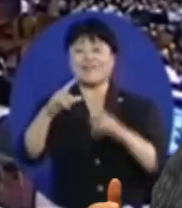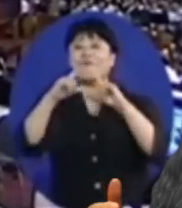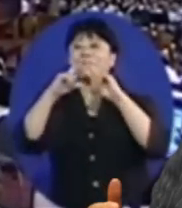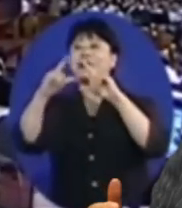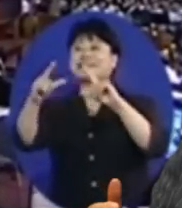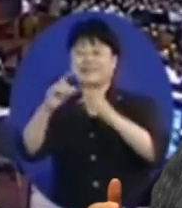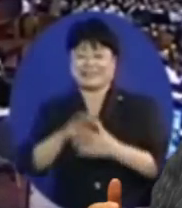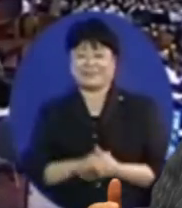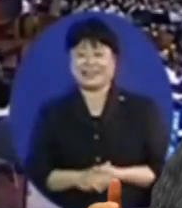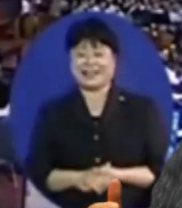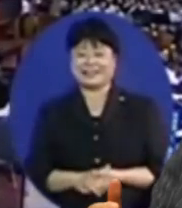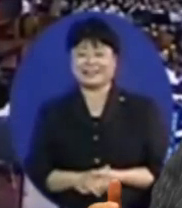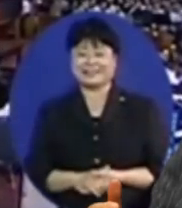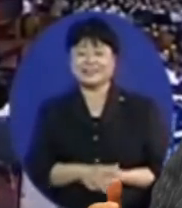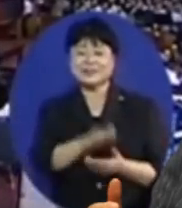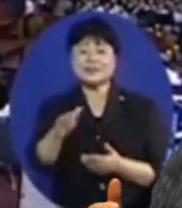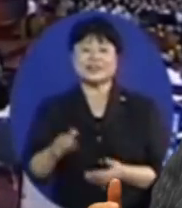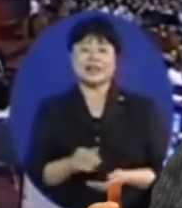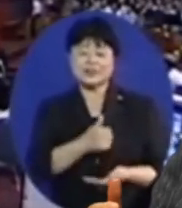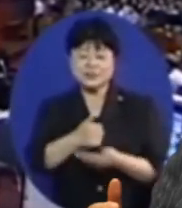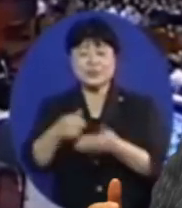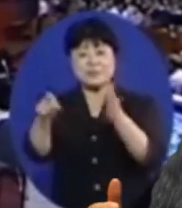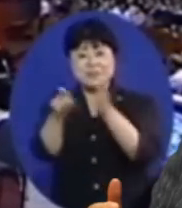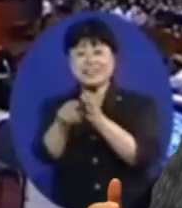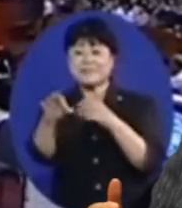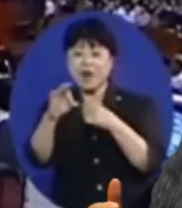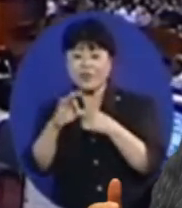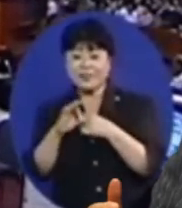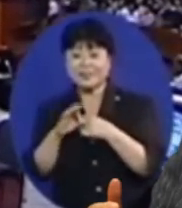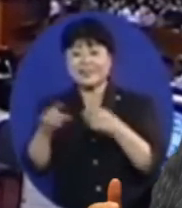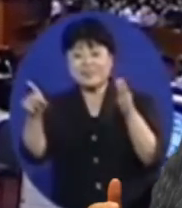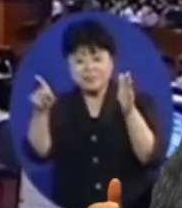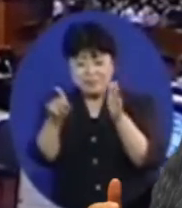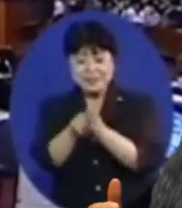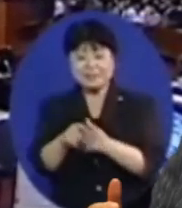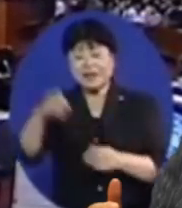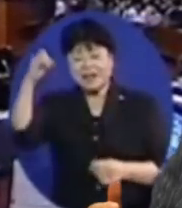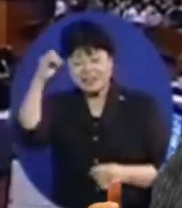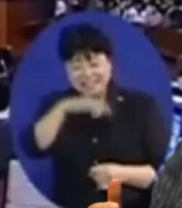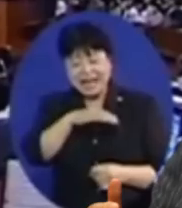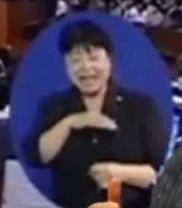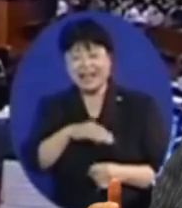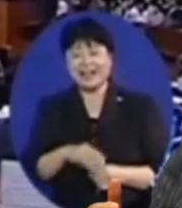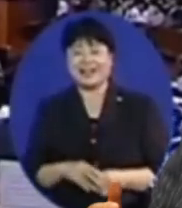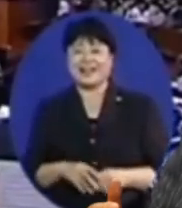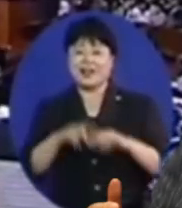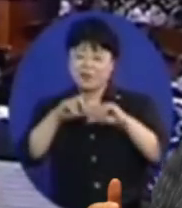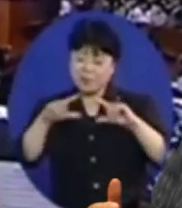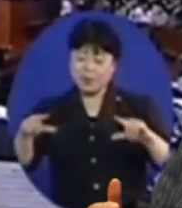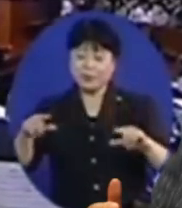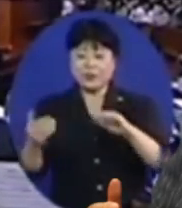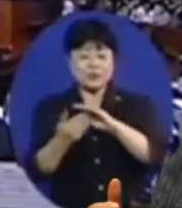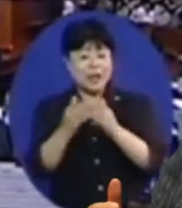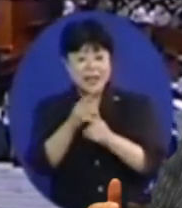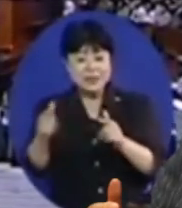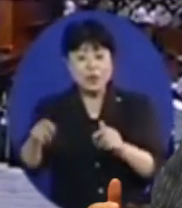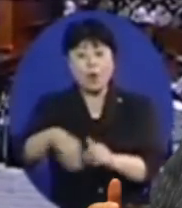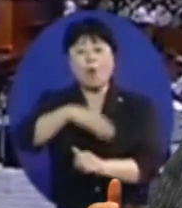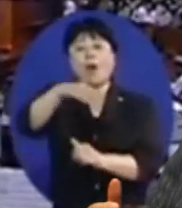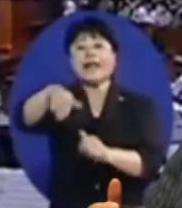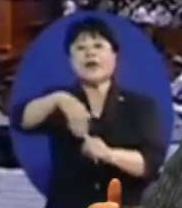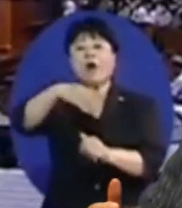것입니다. 우리가 일단 주님을 믿으면 믿음은 그냥 평탄하게 이루어지는 것이 아니라